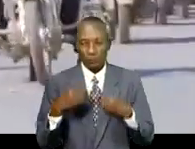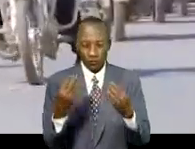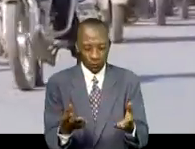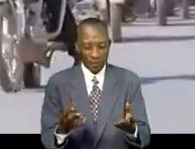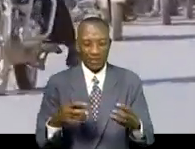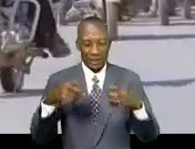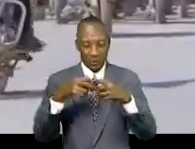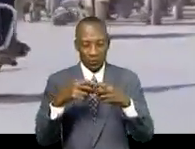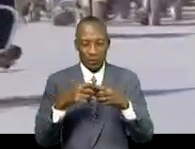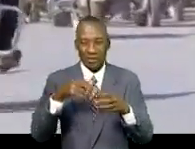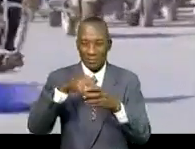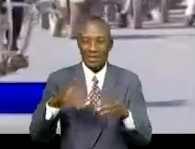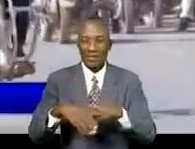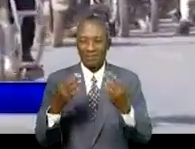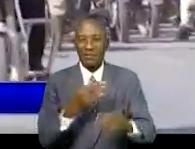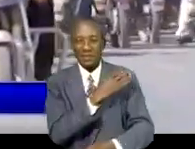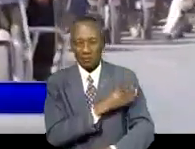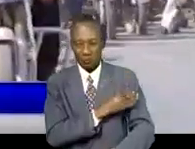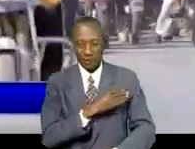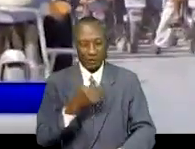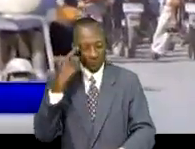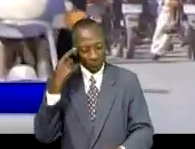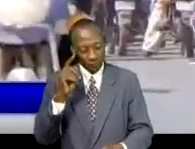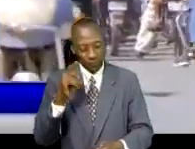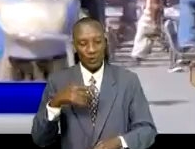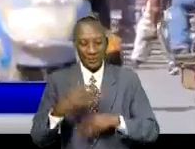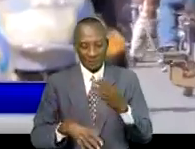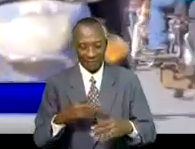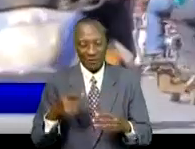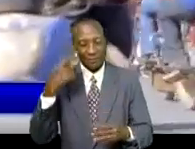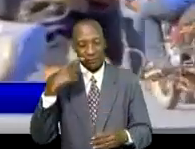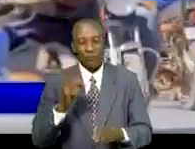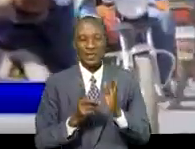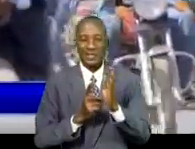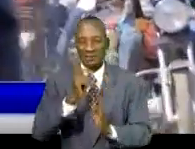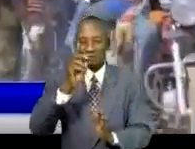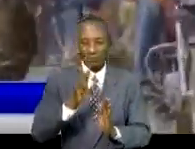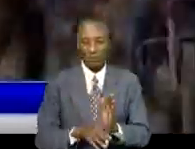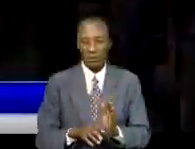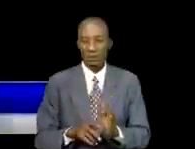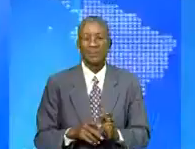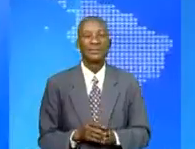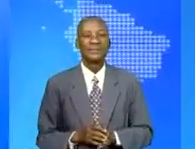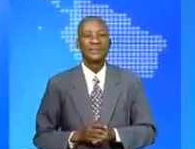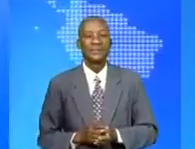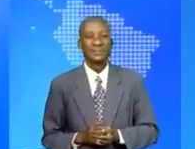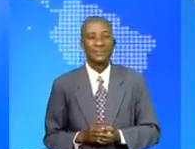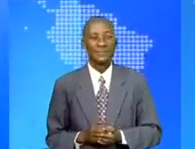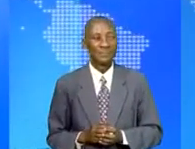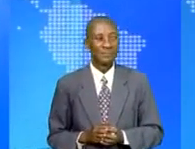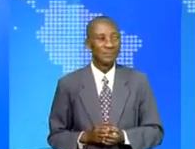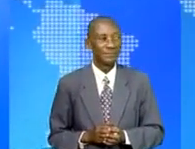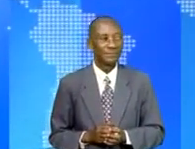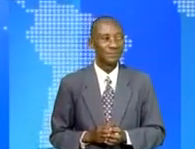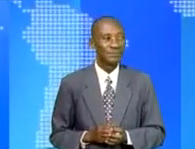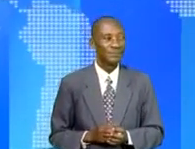ville avant l'instauration de l'état de siège, d'où une amélioration de la dite desserte s'impose. Faisons à